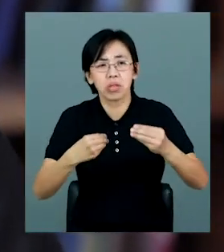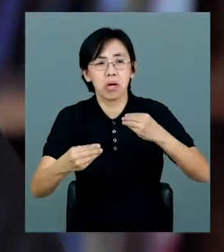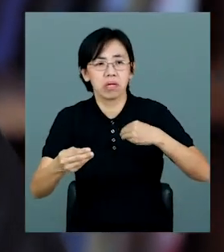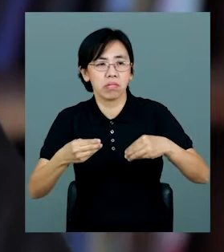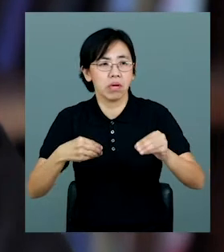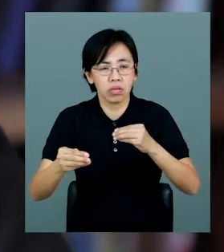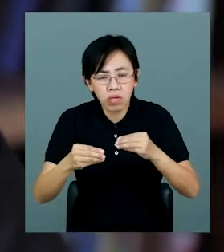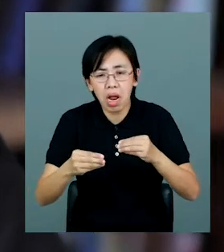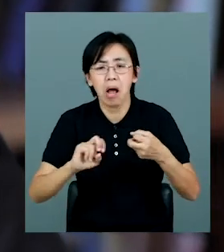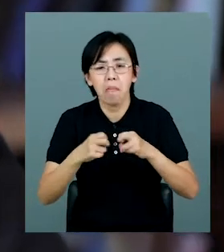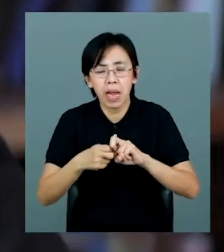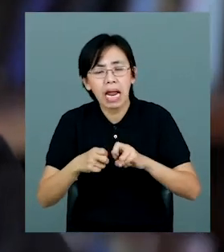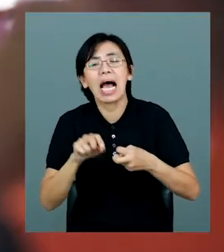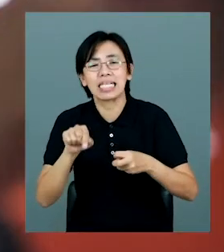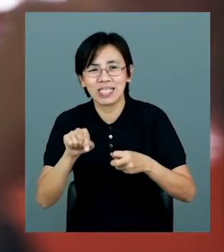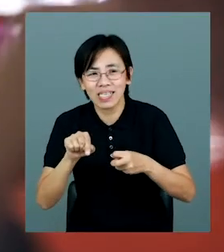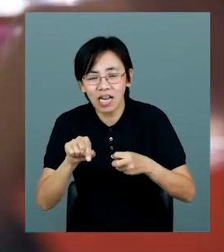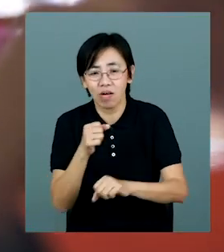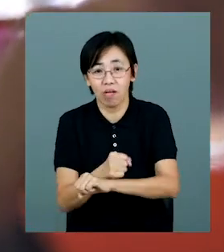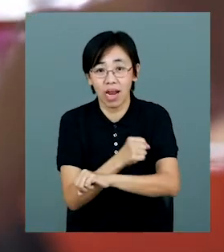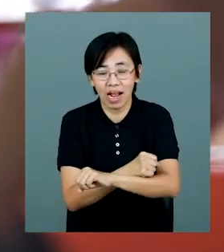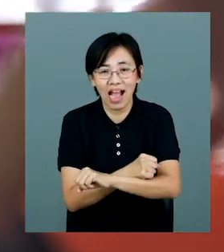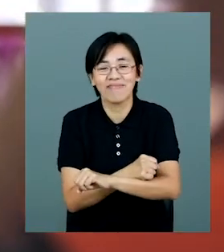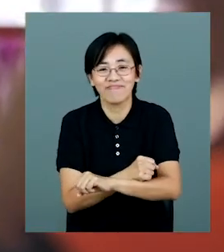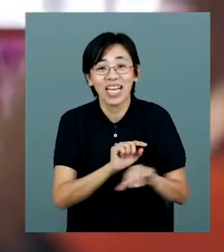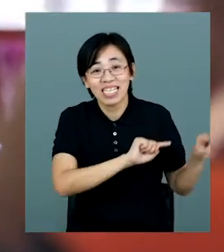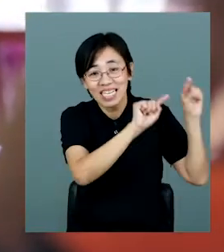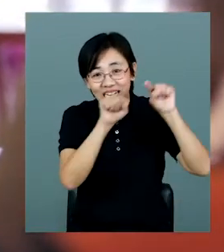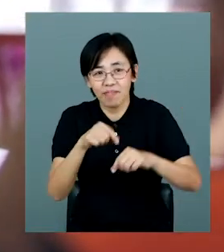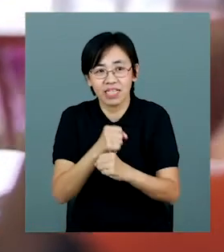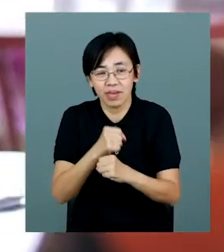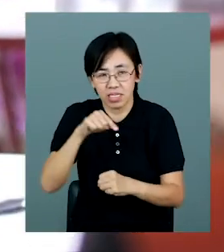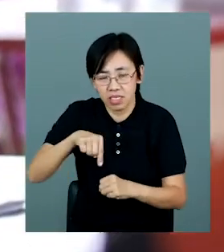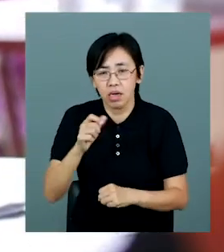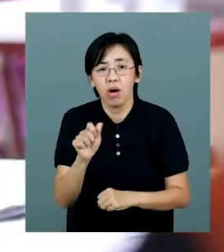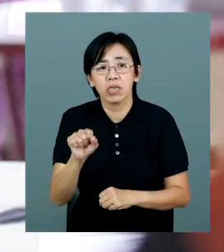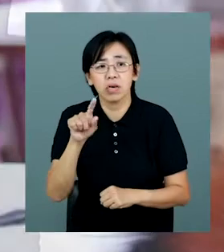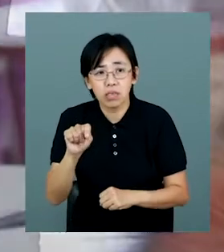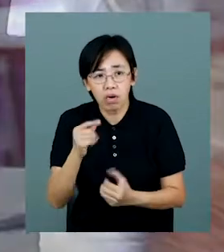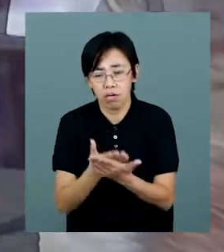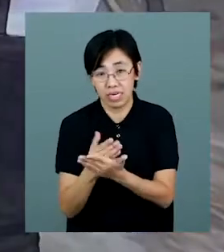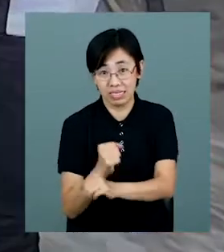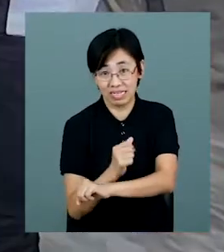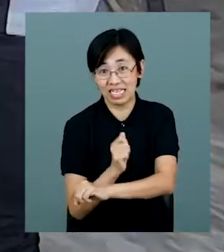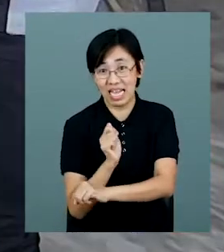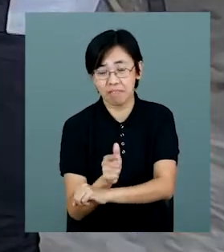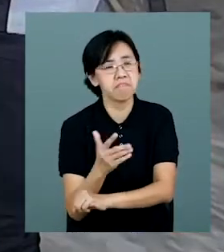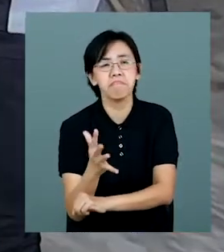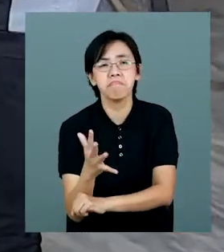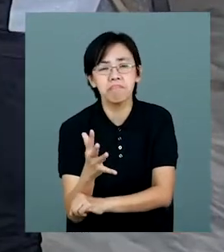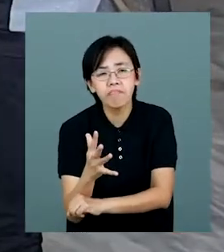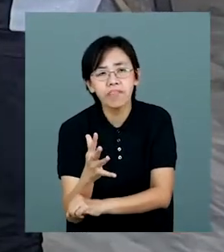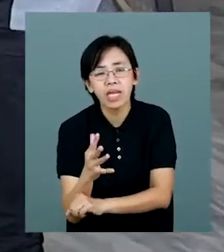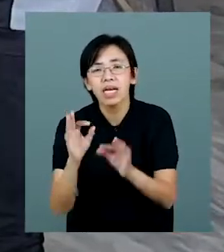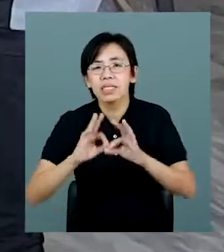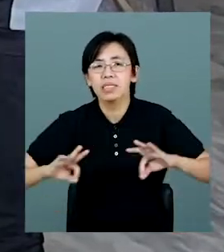องยืดหยุ่นเพื่อรองรับข้อจำกัดในเรื่องนี้ของแรงงานต่างด้าวเพิ่มขึ้นอีกนิดนึงอสต.เนี่ยคือเราไม่ได้มีค่าจ้างให้เขาอยู่